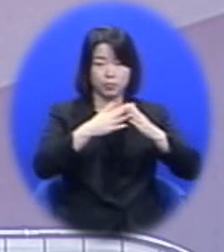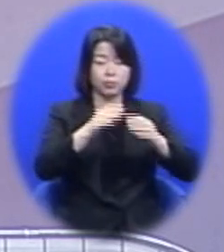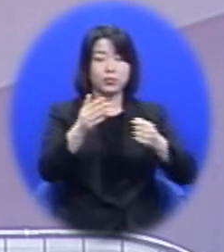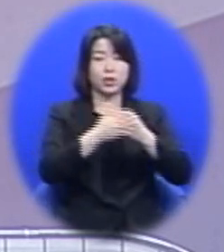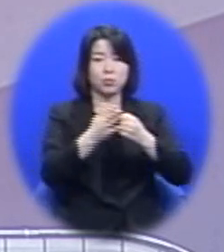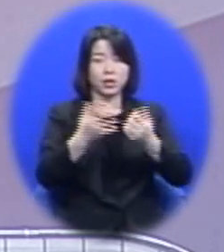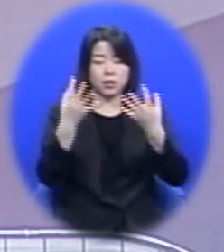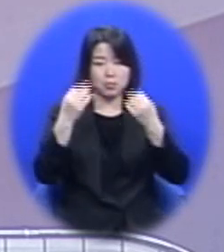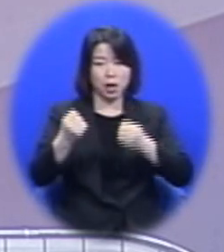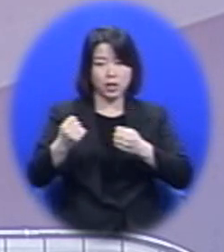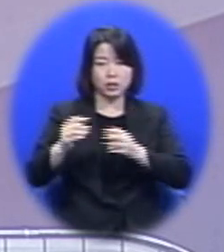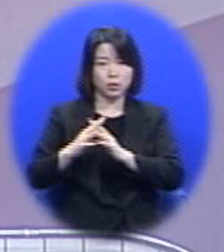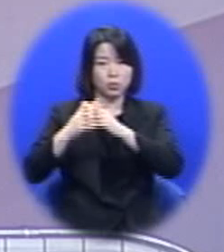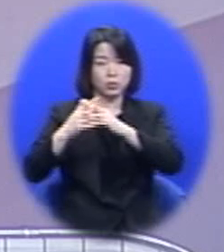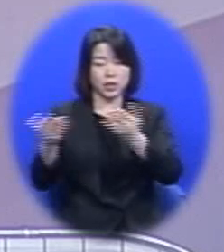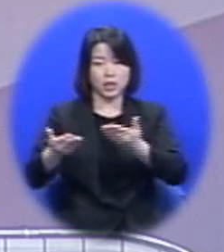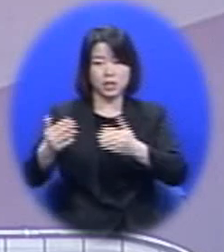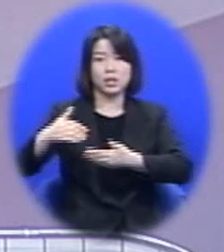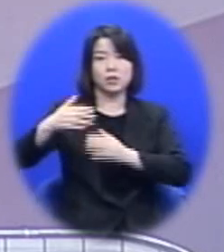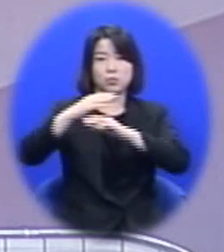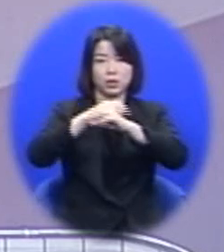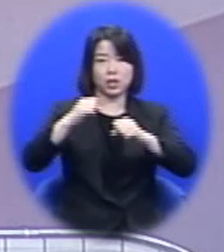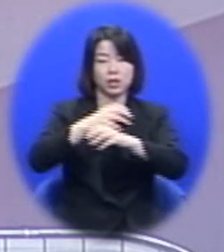수주에 많은 도움이 되고 있습니다.